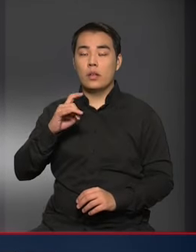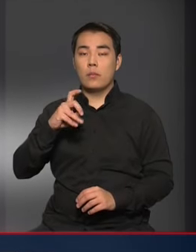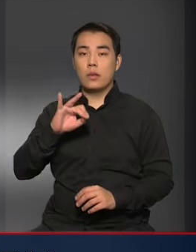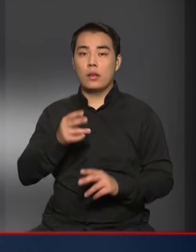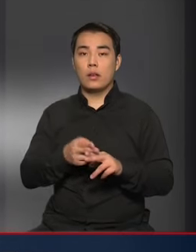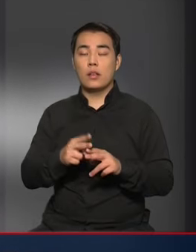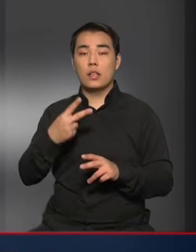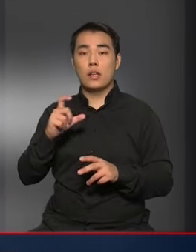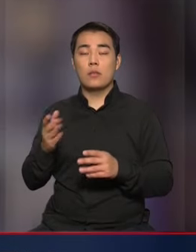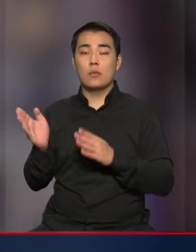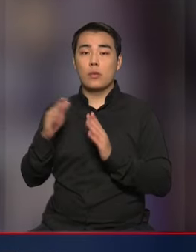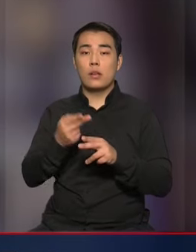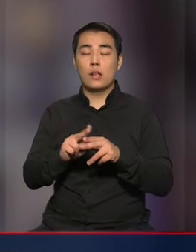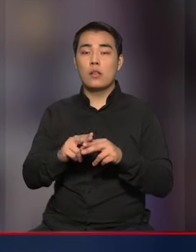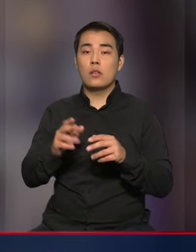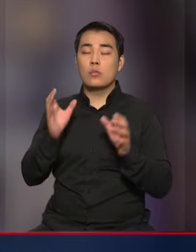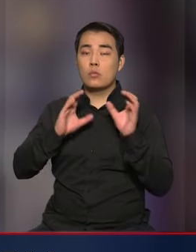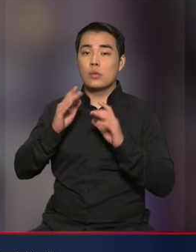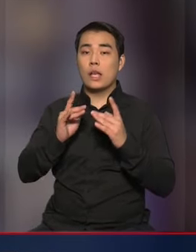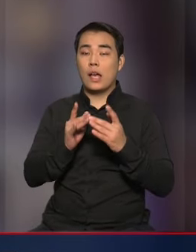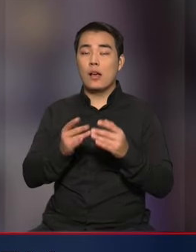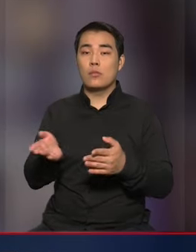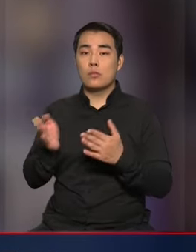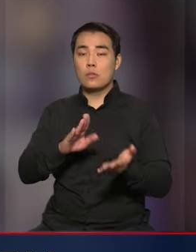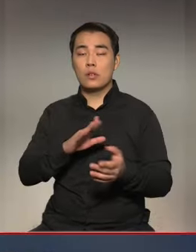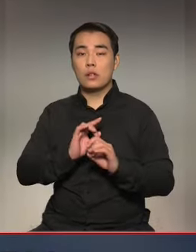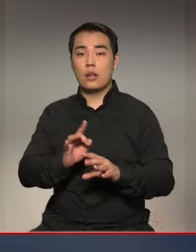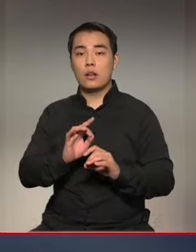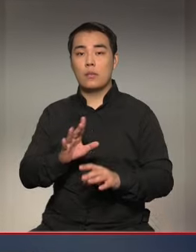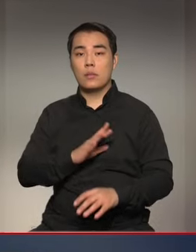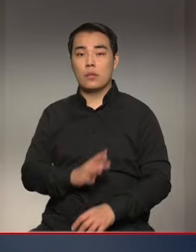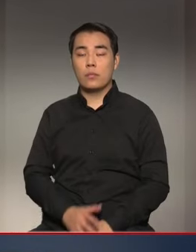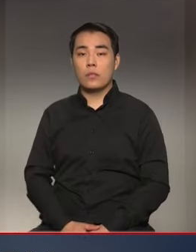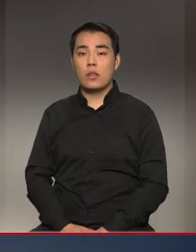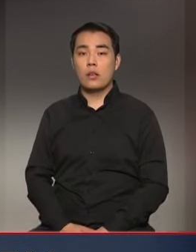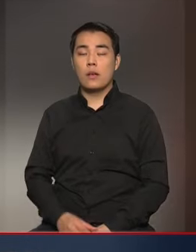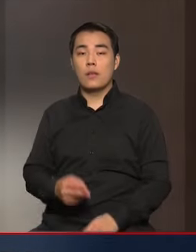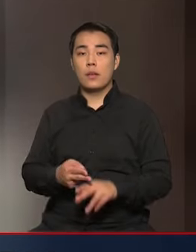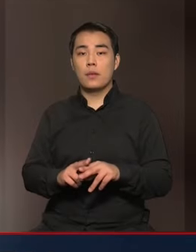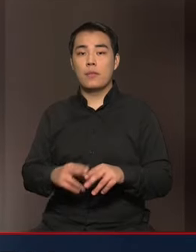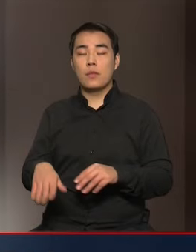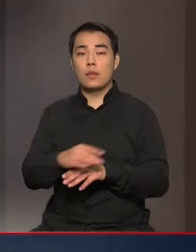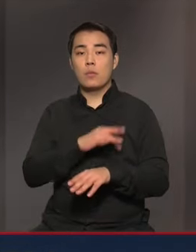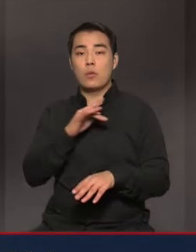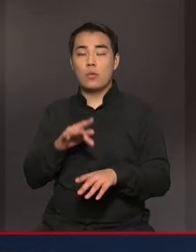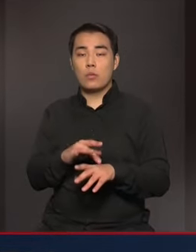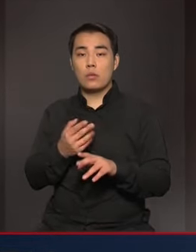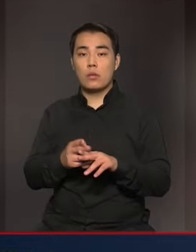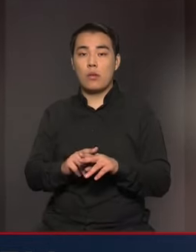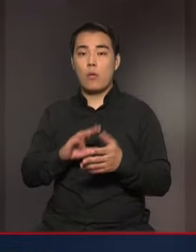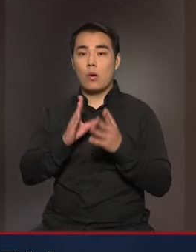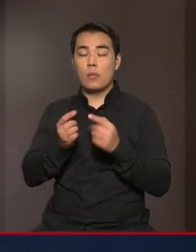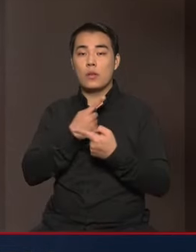екі көпқабатты үй мен студенттік жатақханалардың қирағаны туралы айтылған. В верхней части города, по всему городу